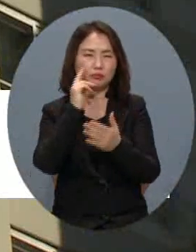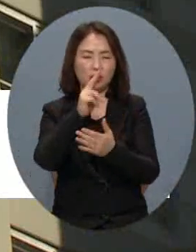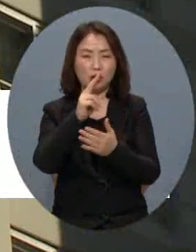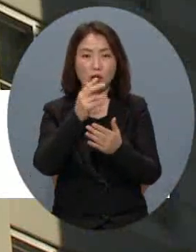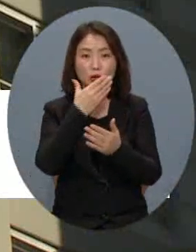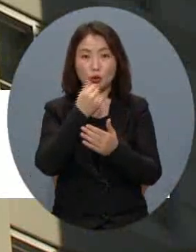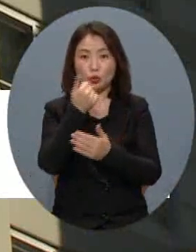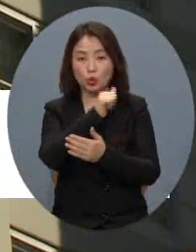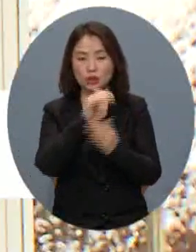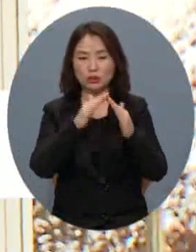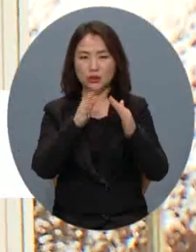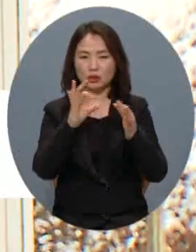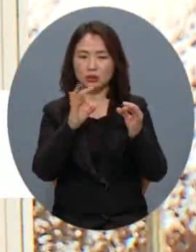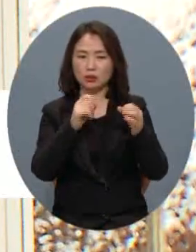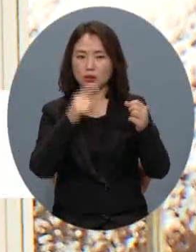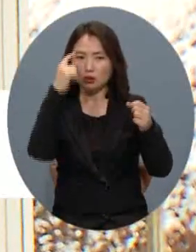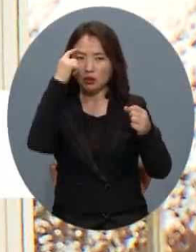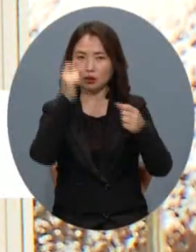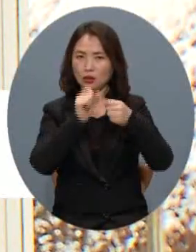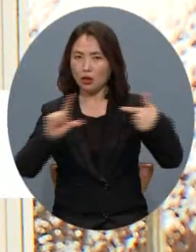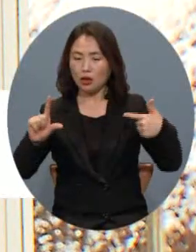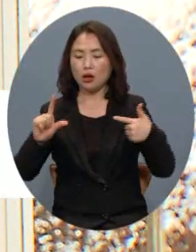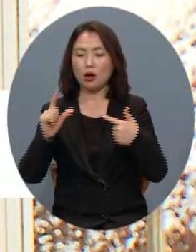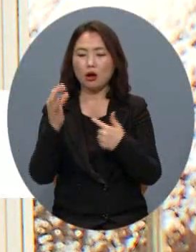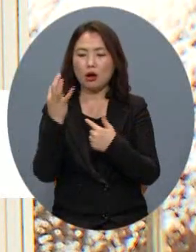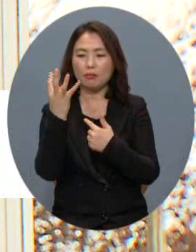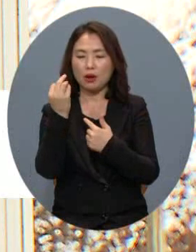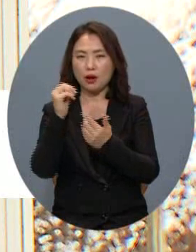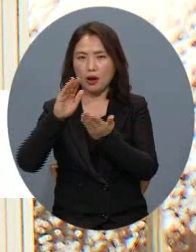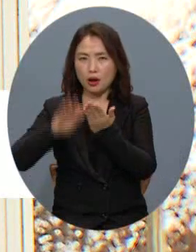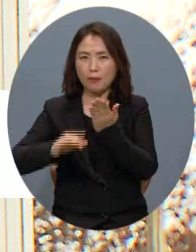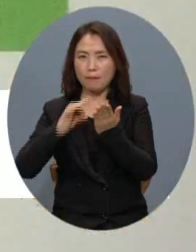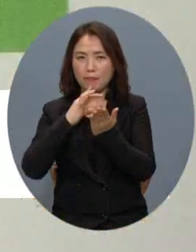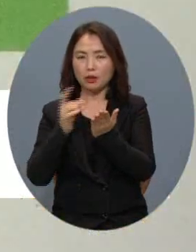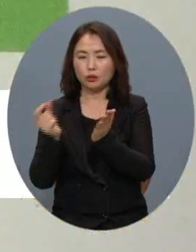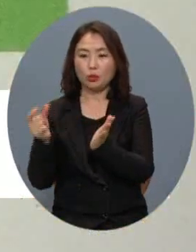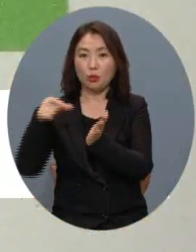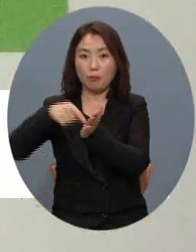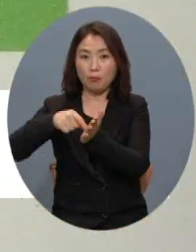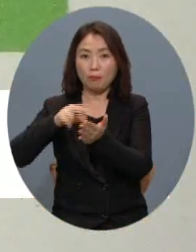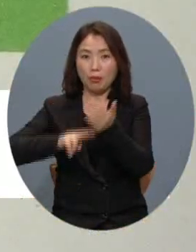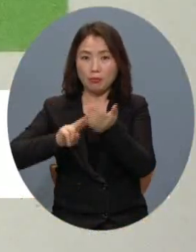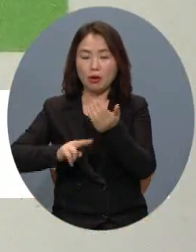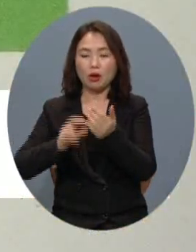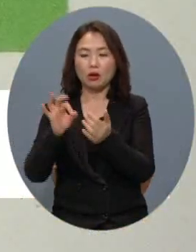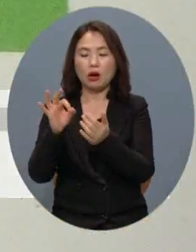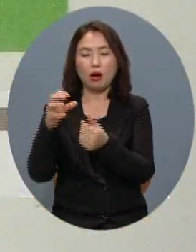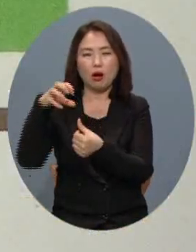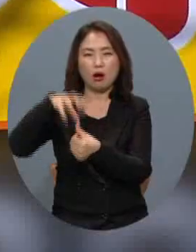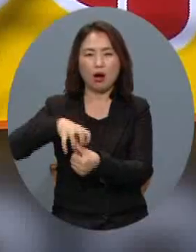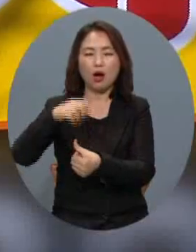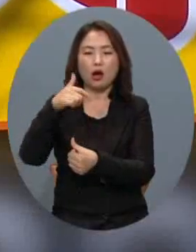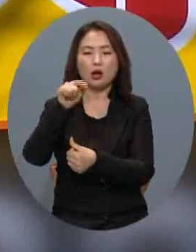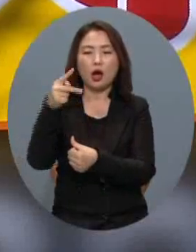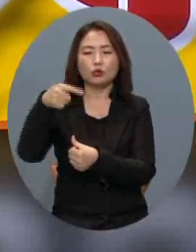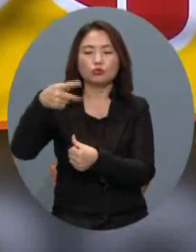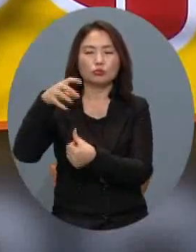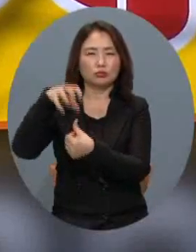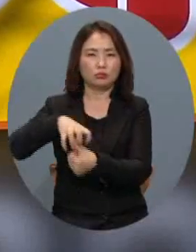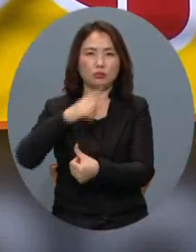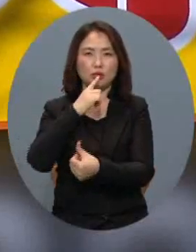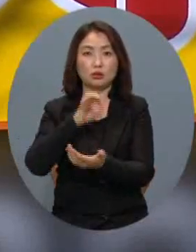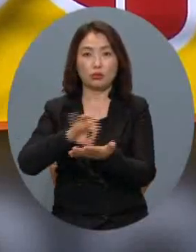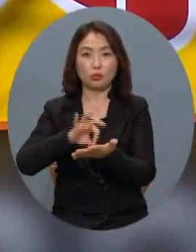중개업자가 집주인 뜻과 상관없이 일정 시세 아래로만 매물을 내놓아 가격을 가둬둔다고 해서 붙은